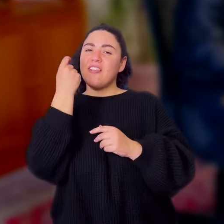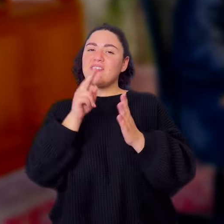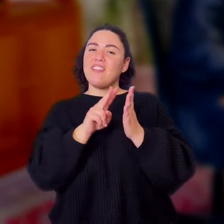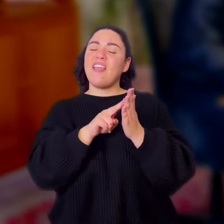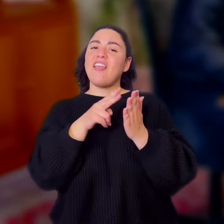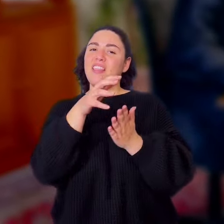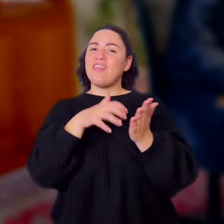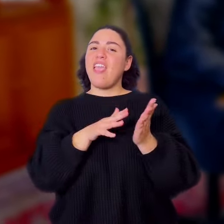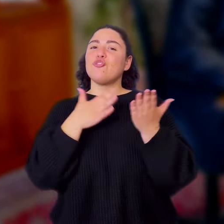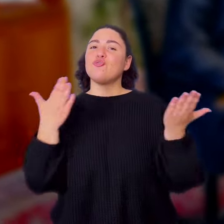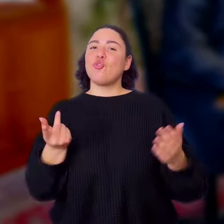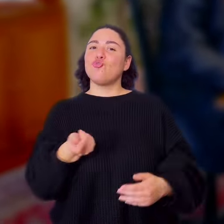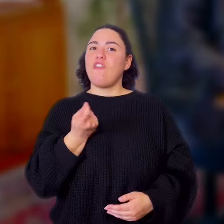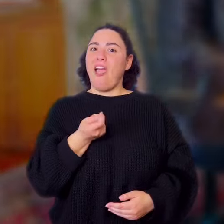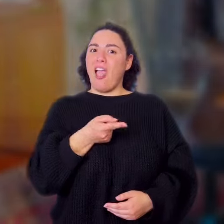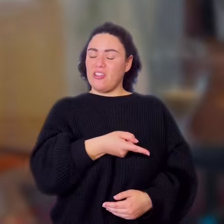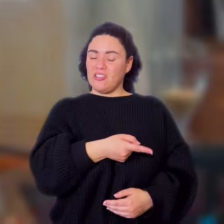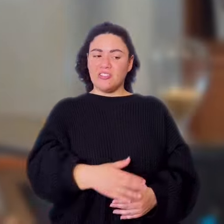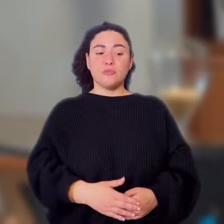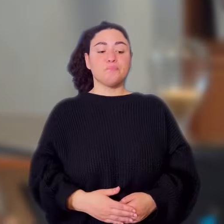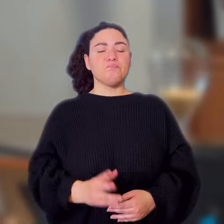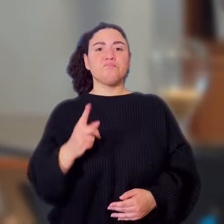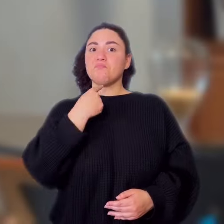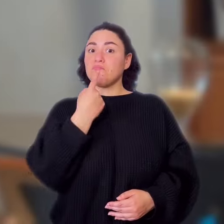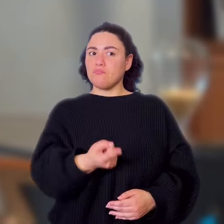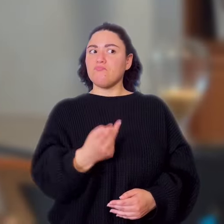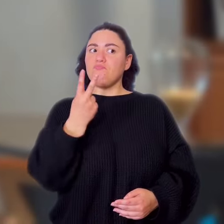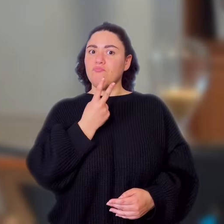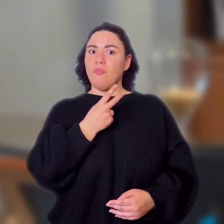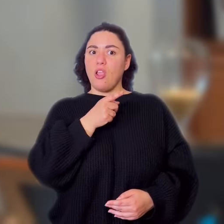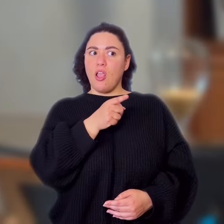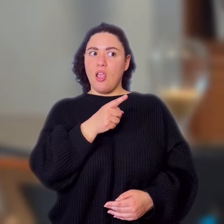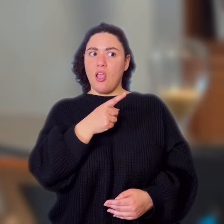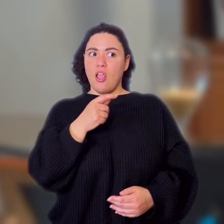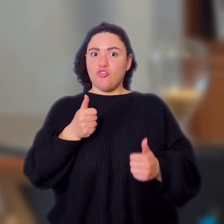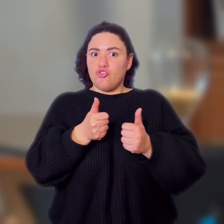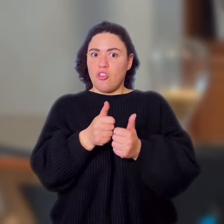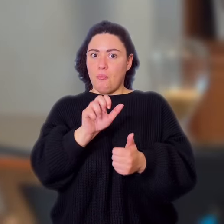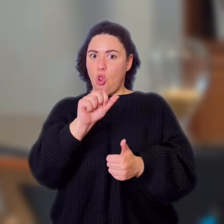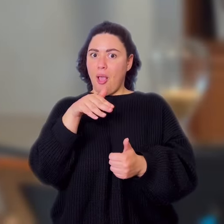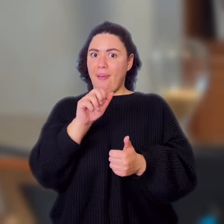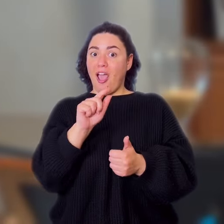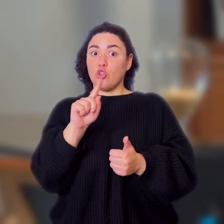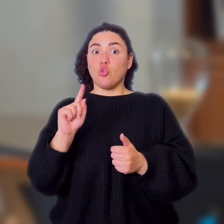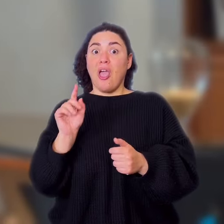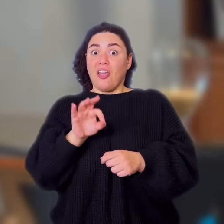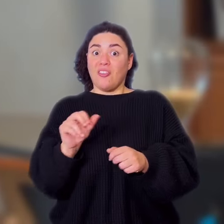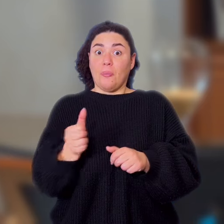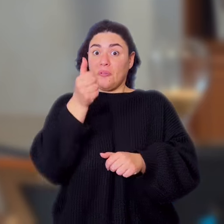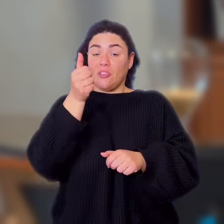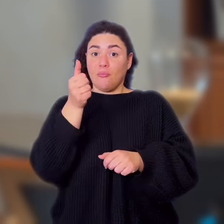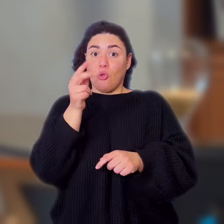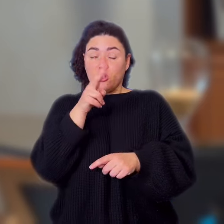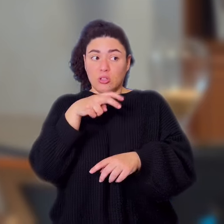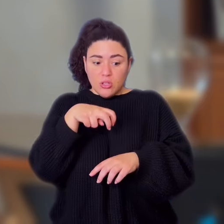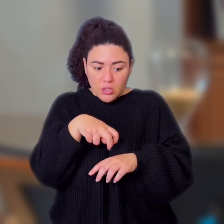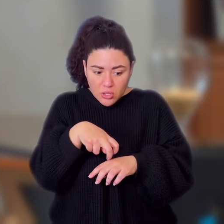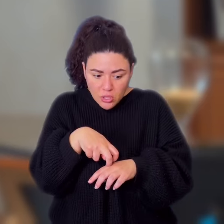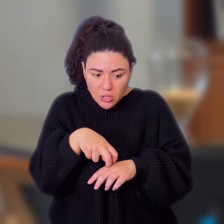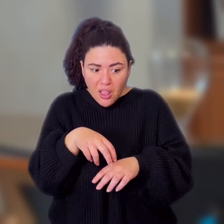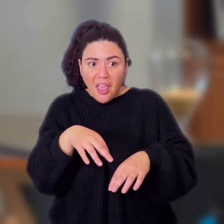testo giovanneo si dice che pur essendo arrivato primo si Chinò discepolo amato vide i